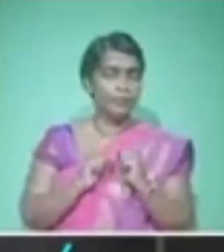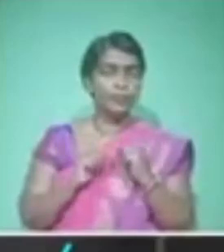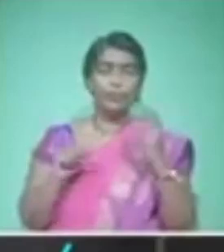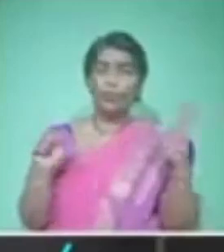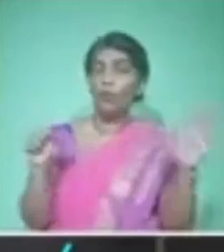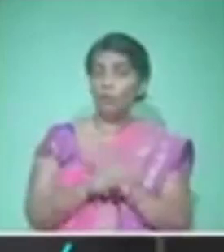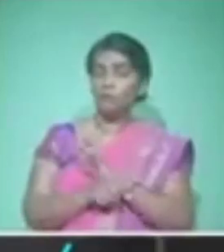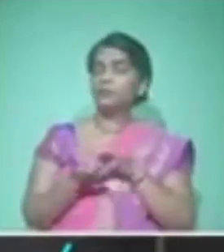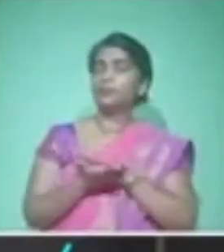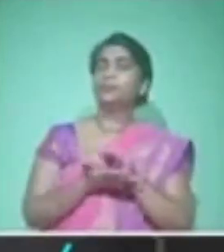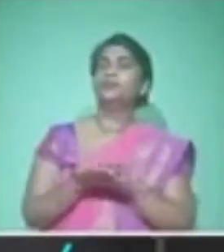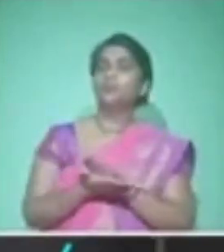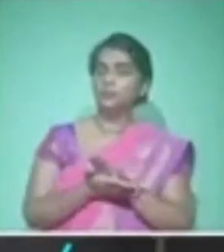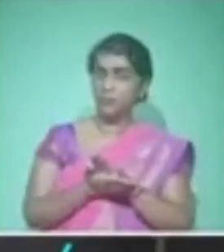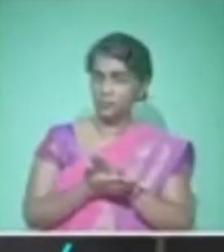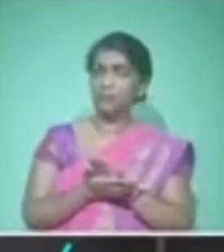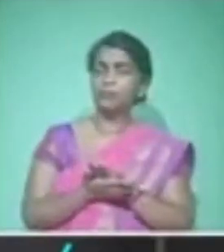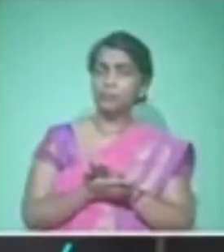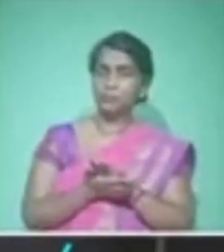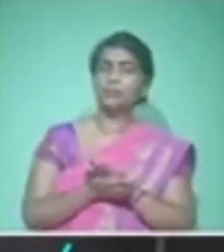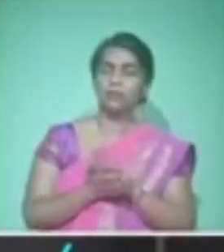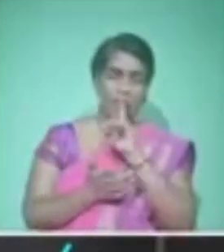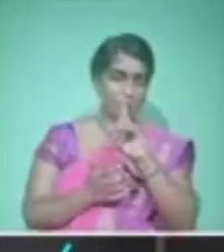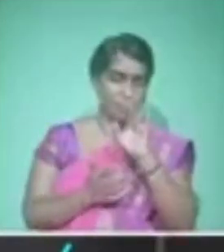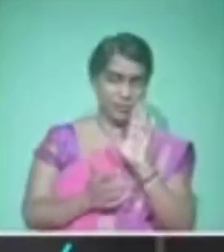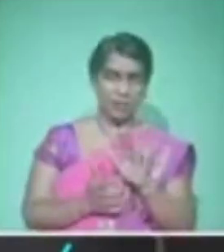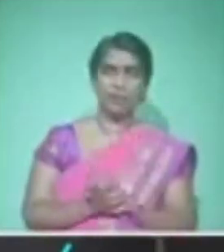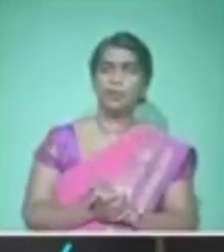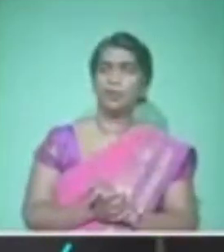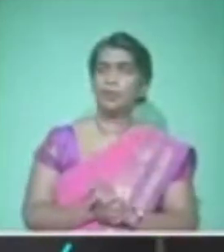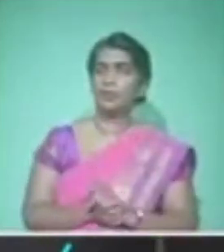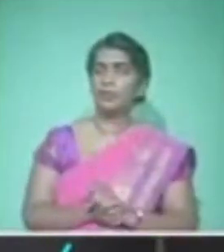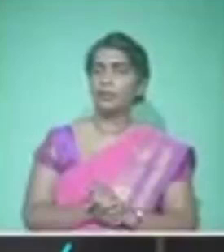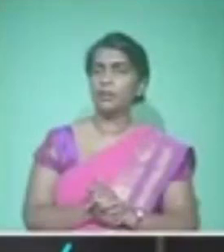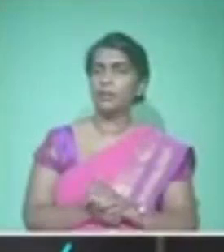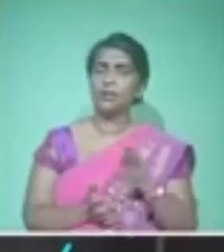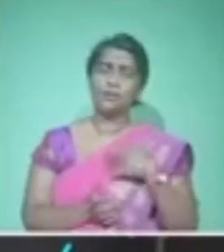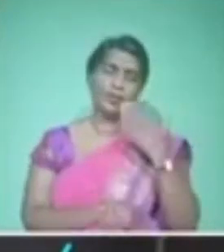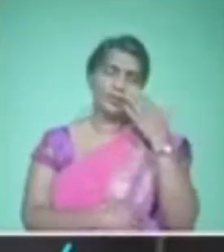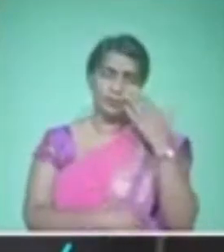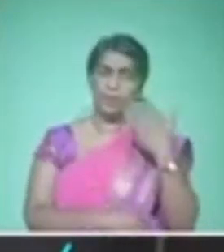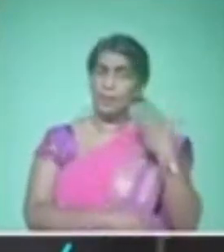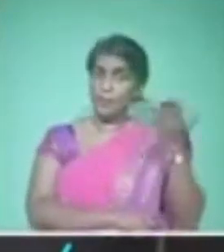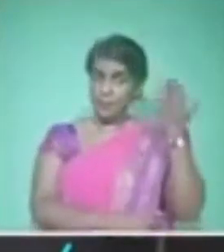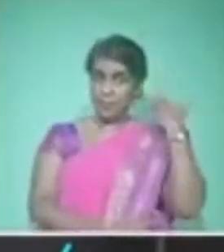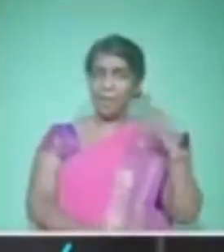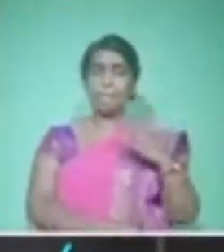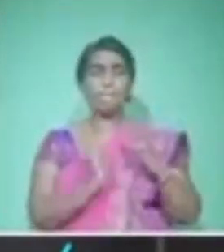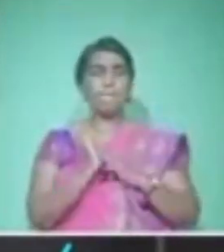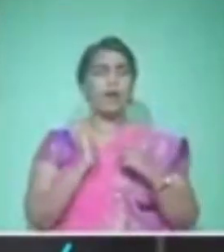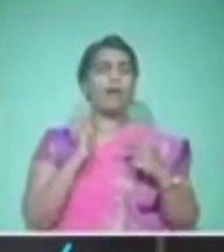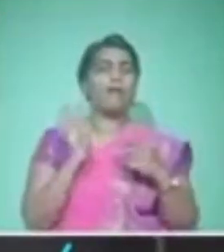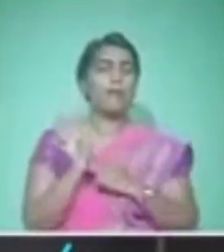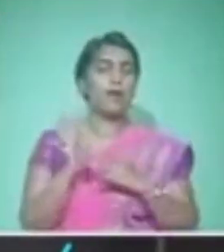සම්පූර්ණයෙන් පැහැදිලි වෙන්න ඕනේ දැන් අපි බැලුවොත් ඉස්සර තිබුණා මෙගවත් 10ට